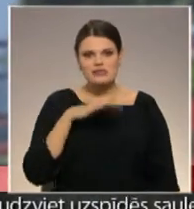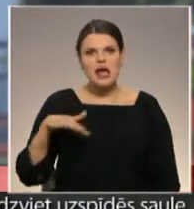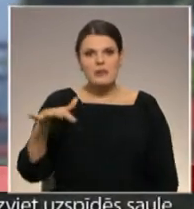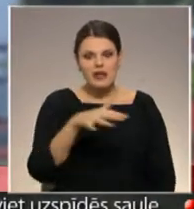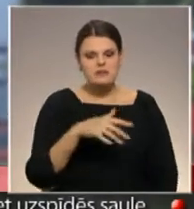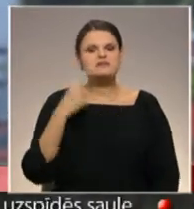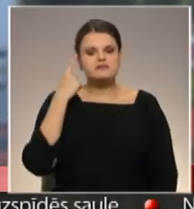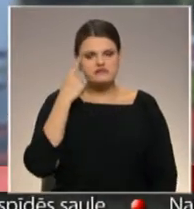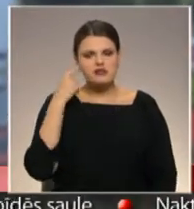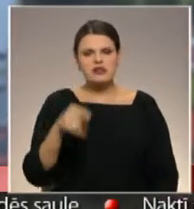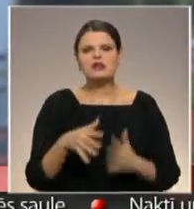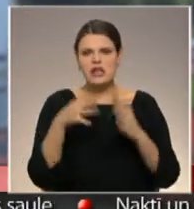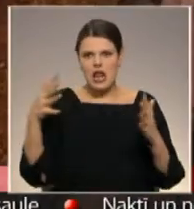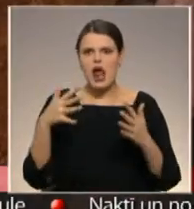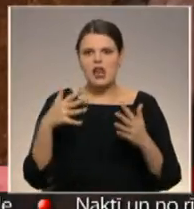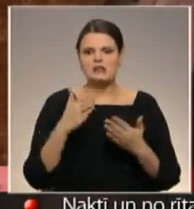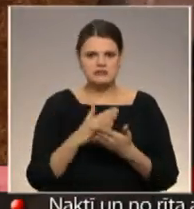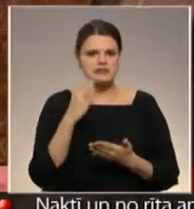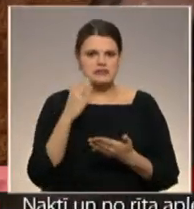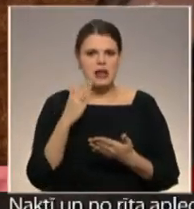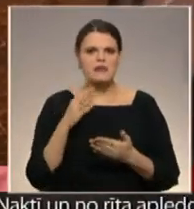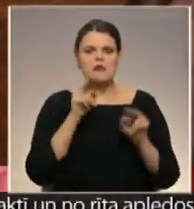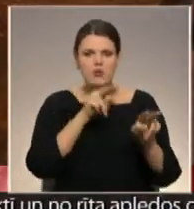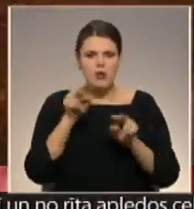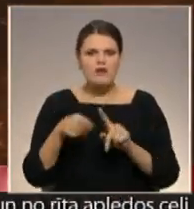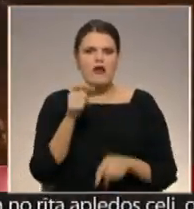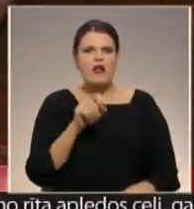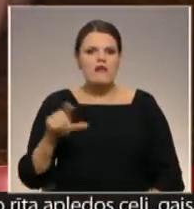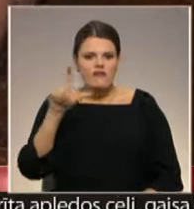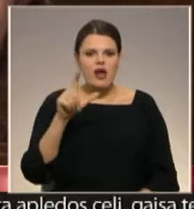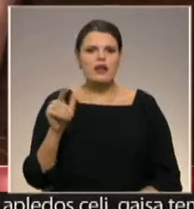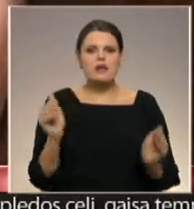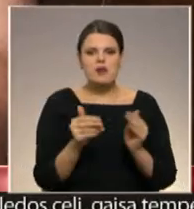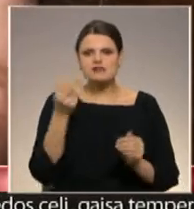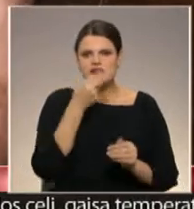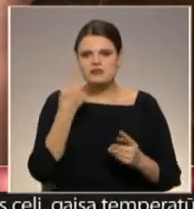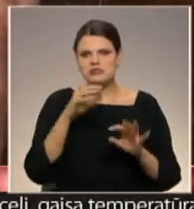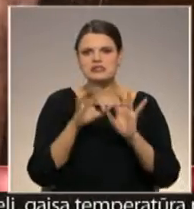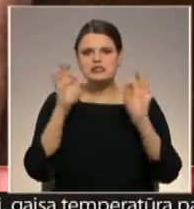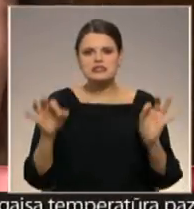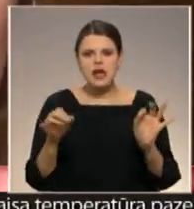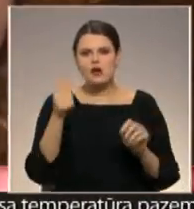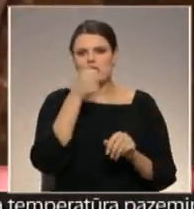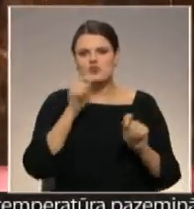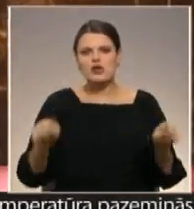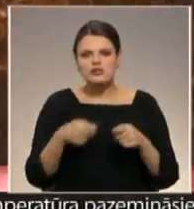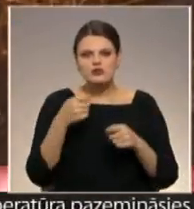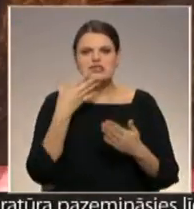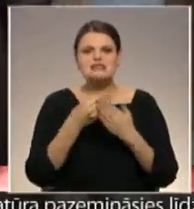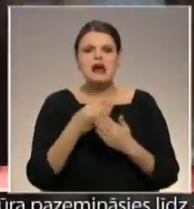saimnieka apzinās, tas ir liels risks. Novērojams, ka aizvien vairāk nelielas piemājas saimniecības atsāk audzēt cūkas savas ģimenes